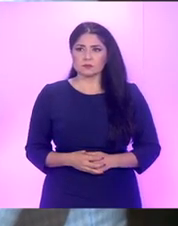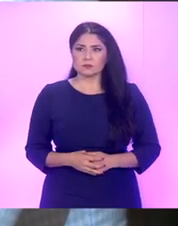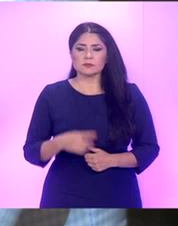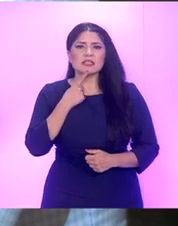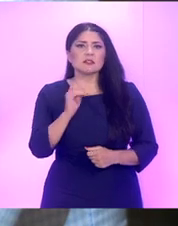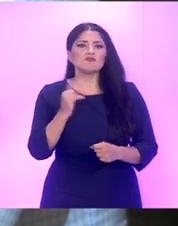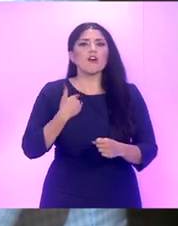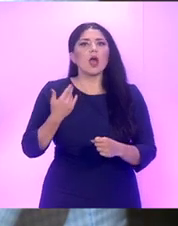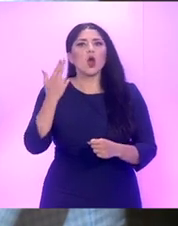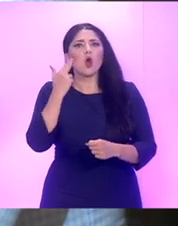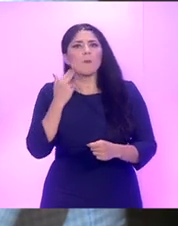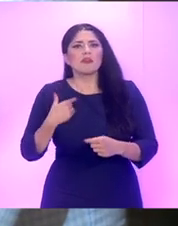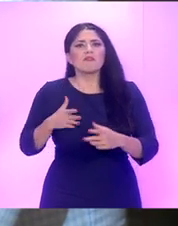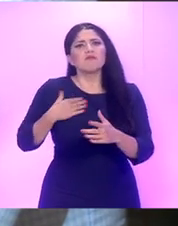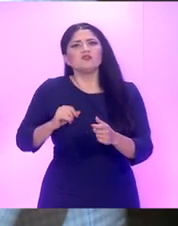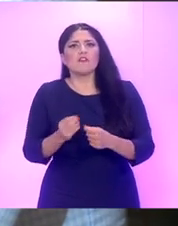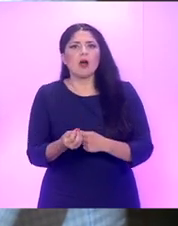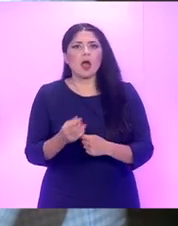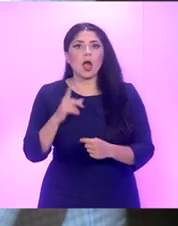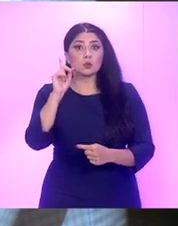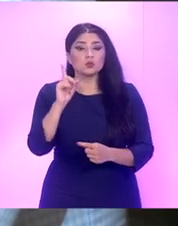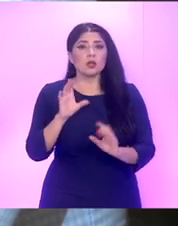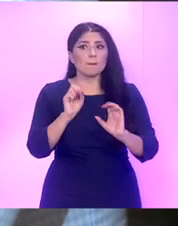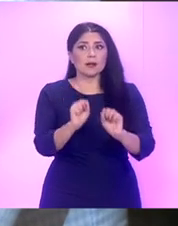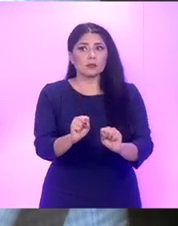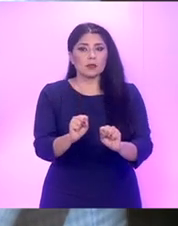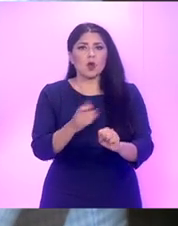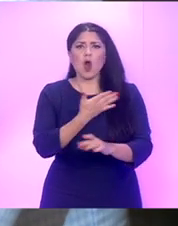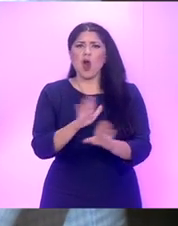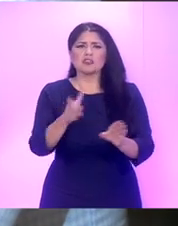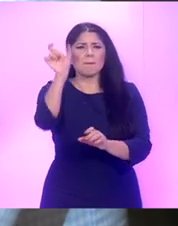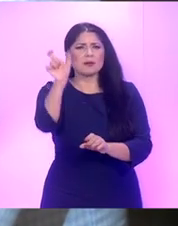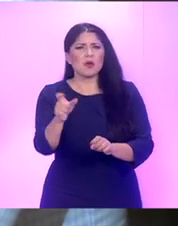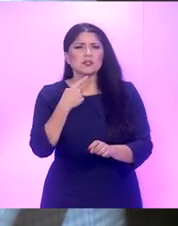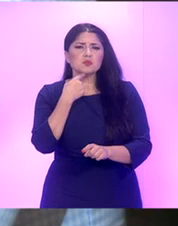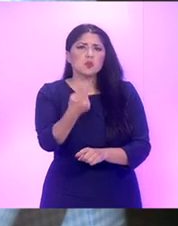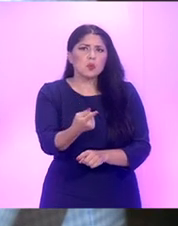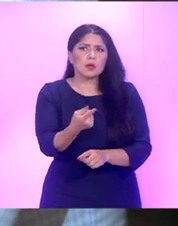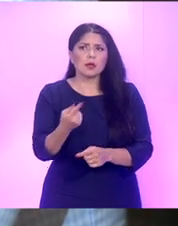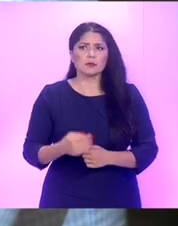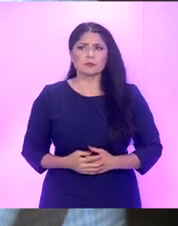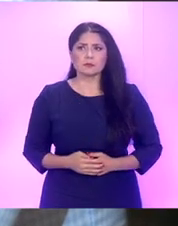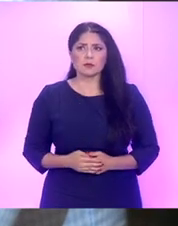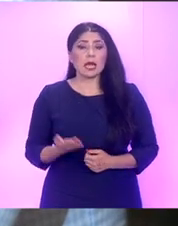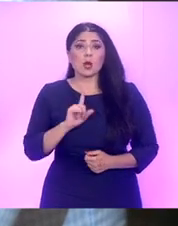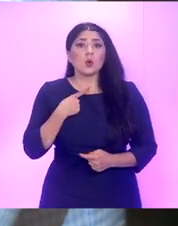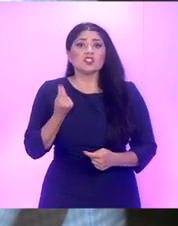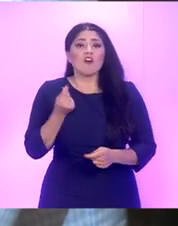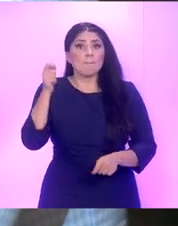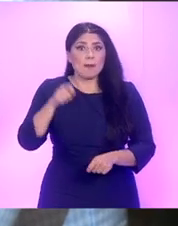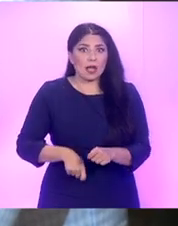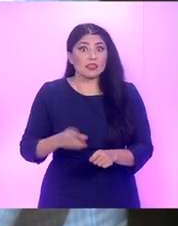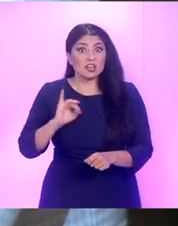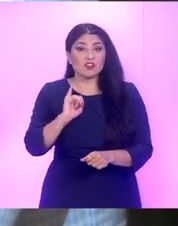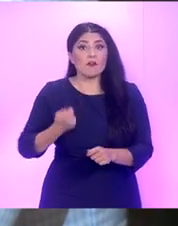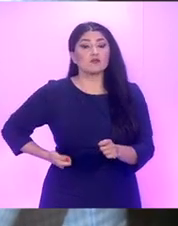de către diverse persoane necunoscute. Adică chiar și o sesizare care nu este, nu îmbracă forma penală, dar este